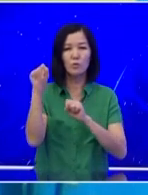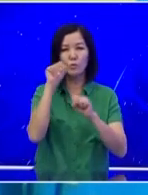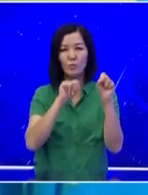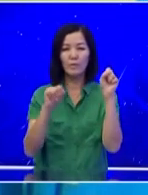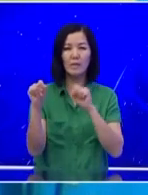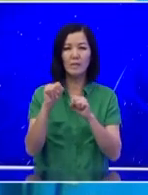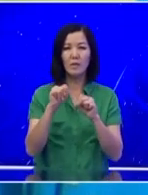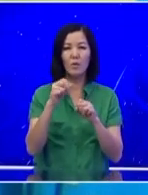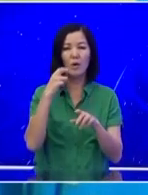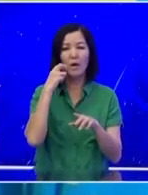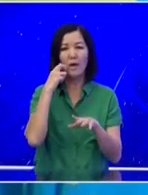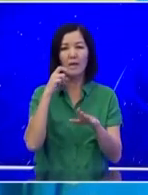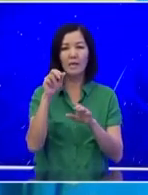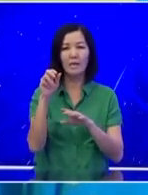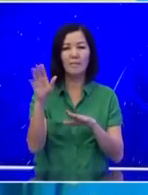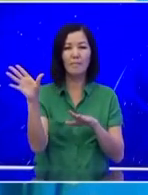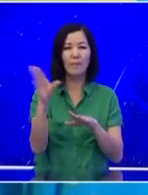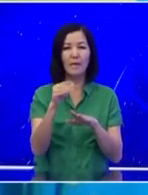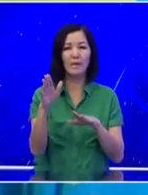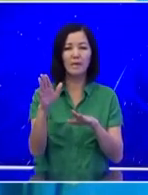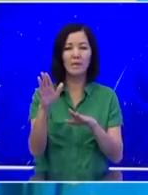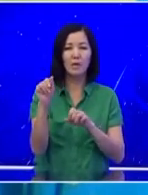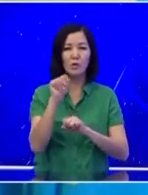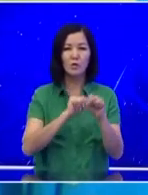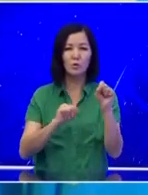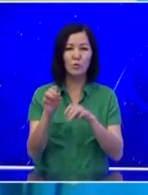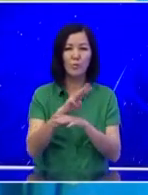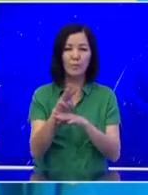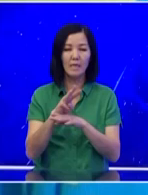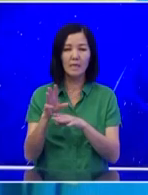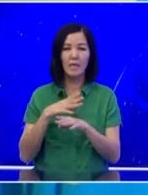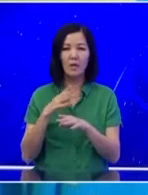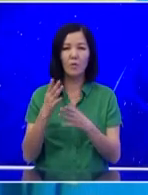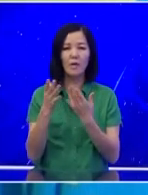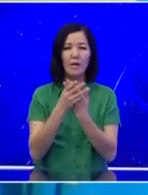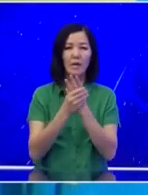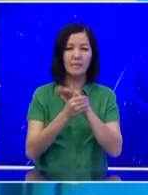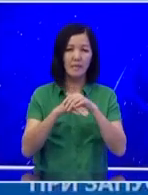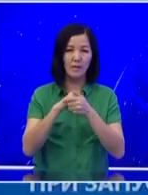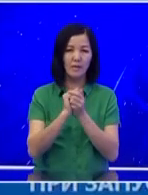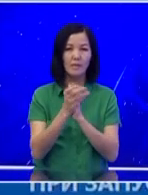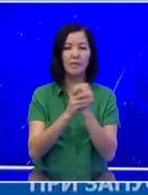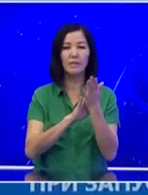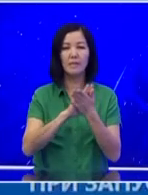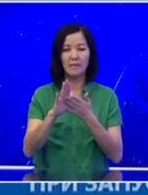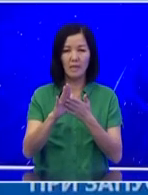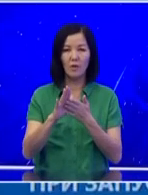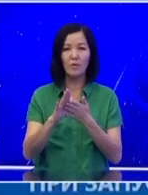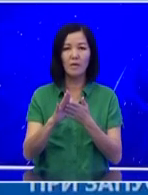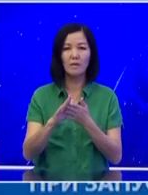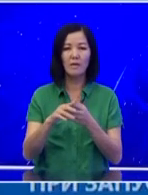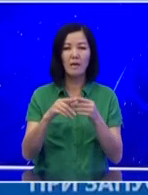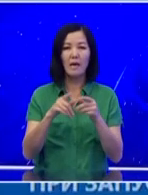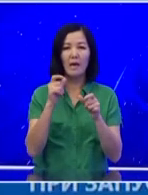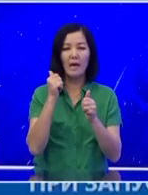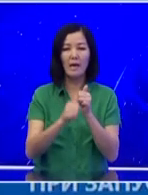аяқ киімдерді арнайы зарсыздандыру кілемшелерімен өңдеу. Үшінші қолды санитайзерлермен зарсыздандыру. Төртінші әр